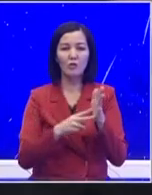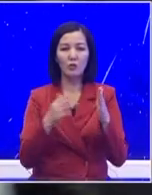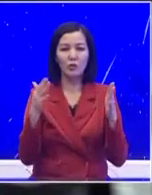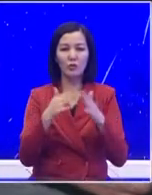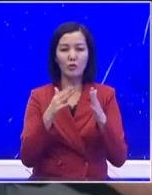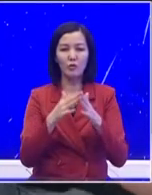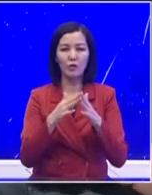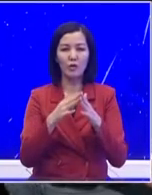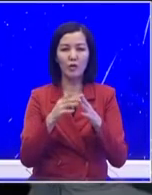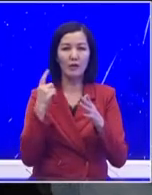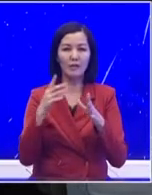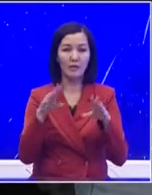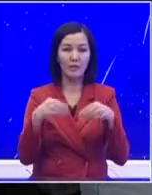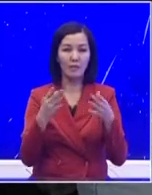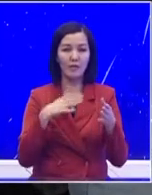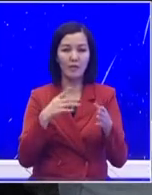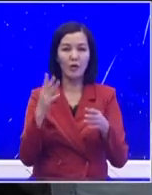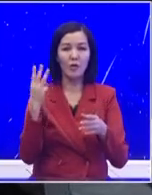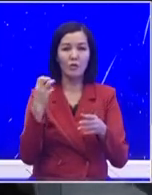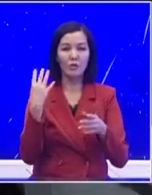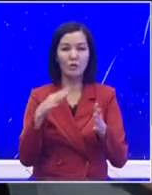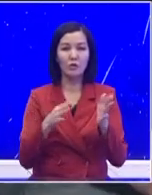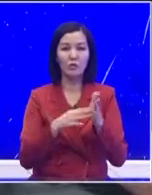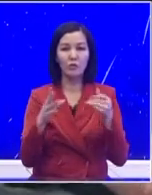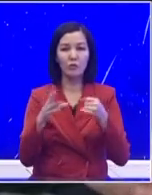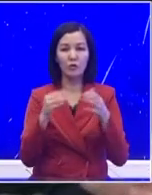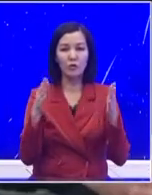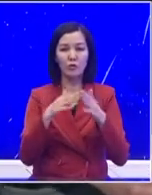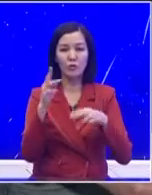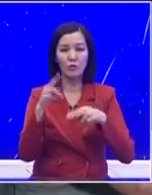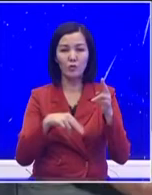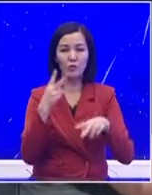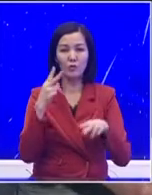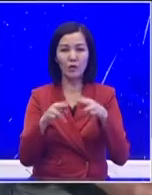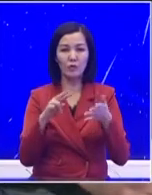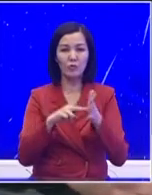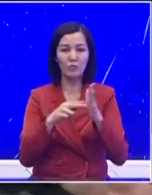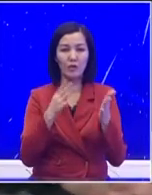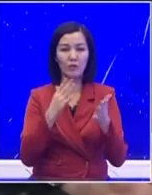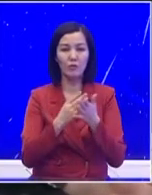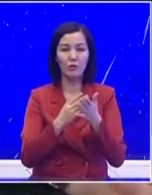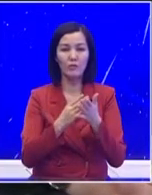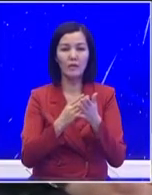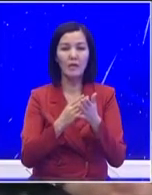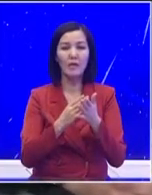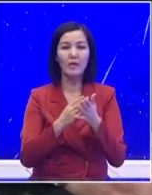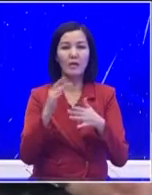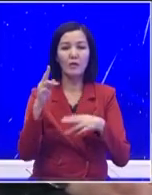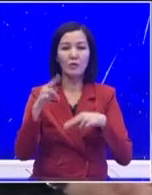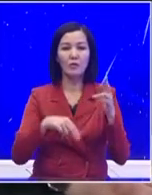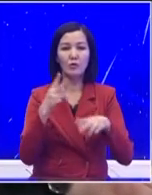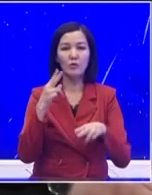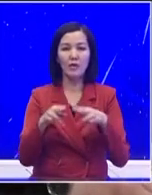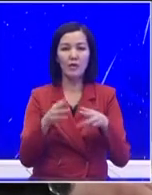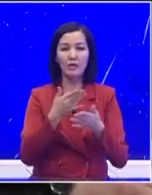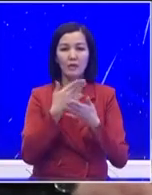кілтін иелеріне өткіздік. Биыл біз 349 коттедждің құрылысын аяқтауды жоспарлап отырмыз. Олардың қатарында құрылысы аяқталмай